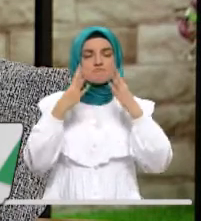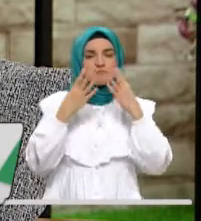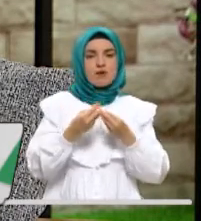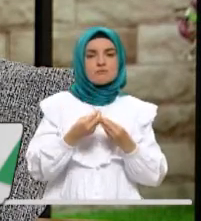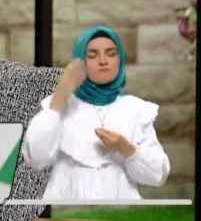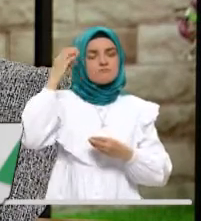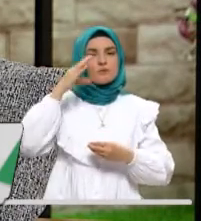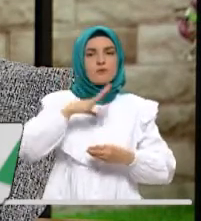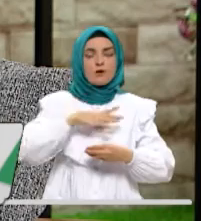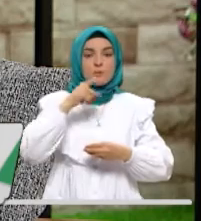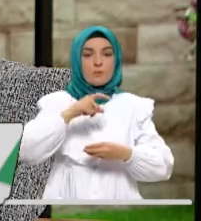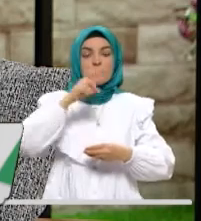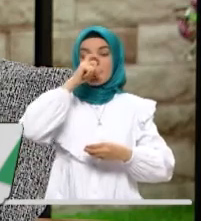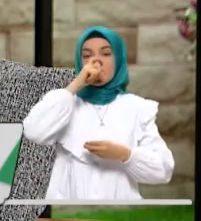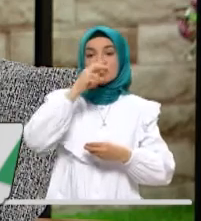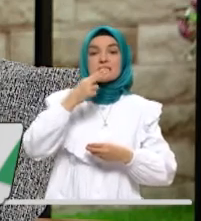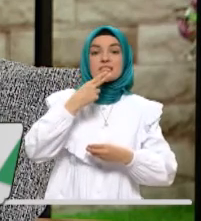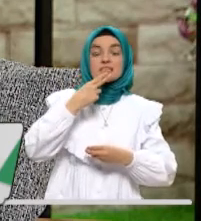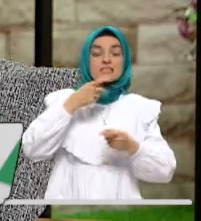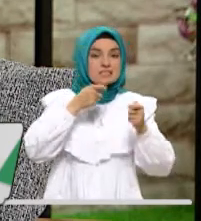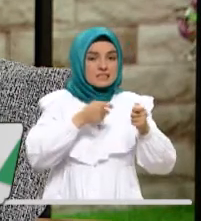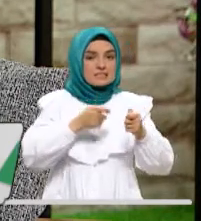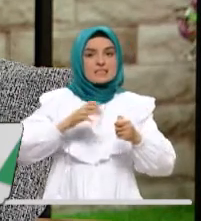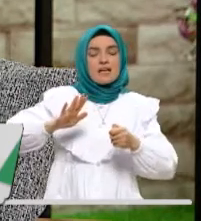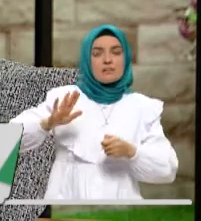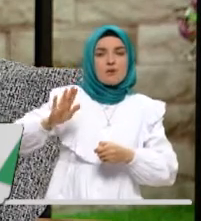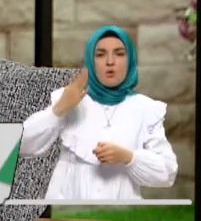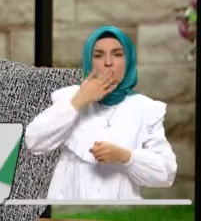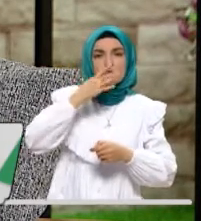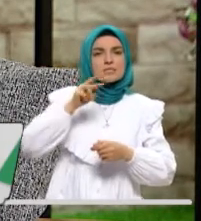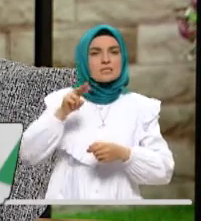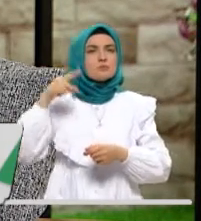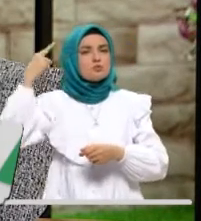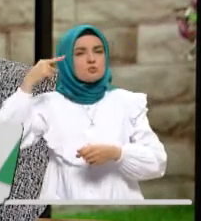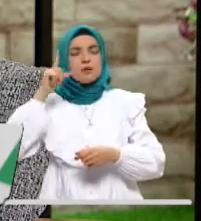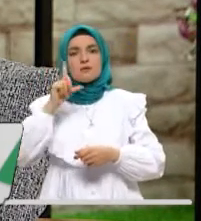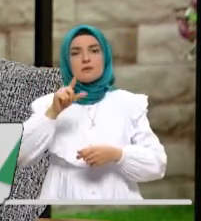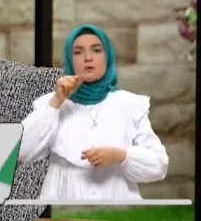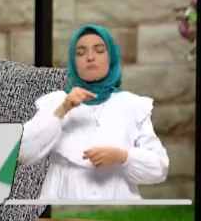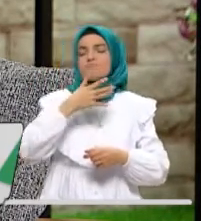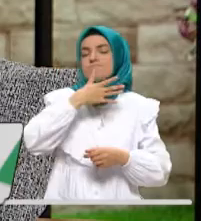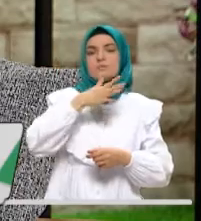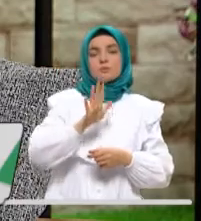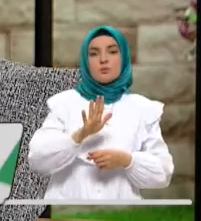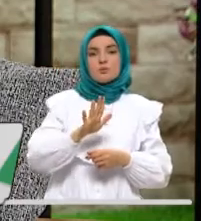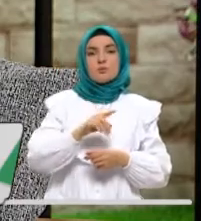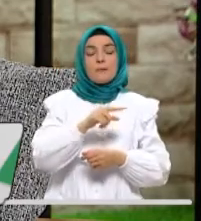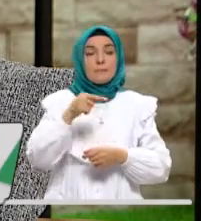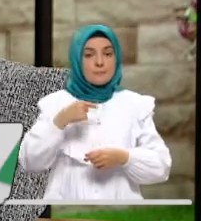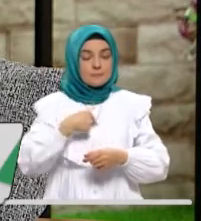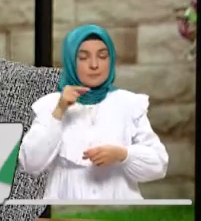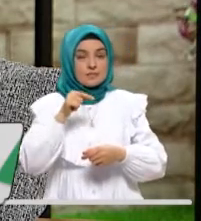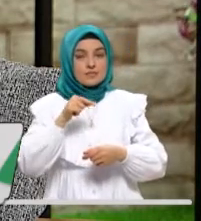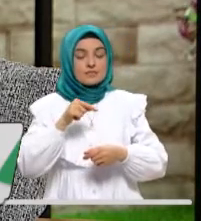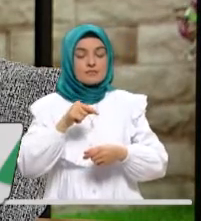mektebi. Aslında biz Enderun mektebini biliyoruz da padişahın kızlar mektebini çok da fazla bilmiyoruz. Yani Duhteran-ı Hümayun'da